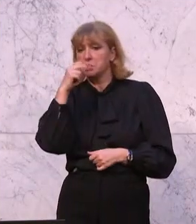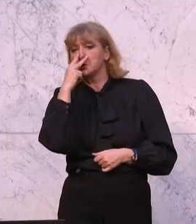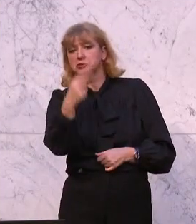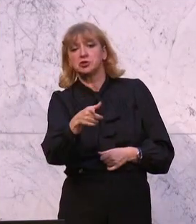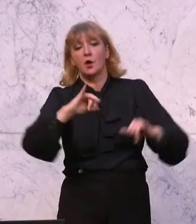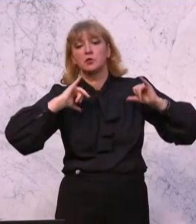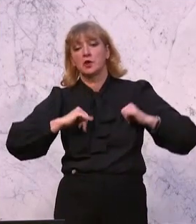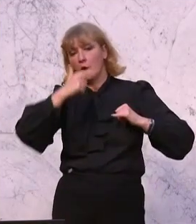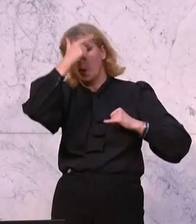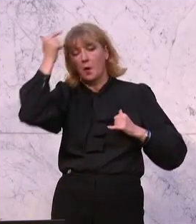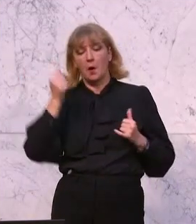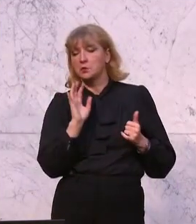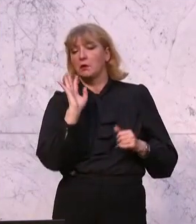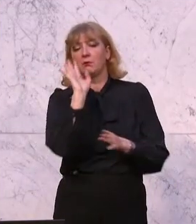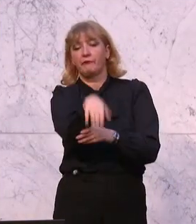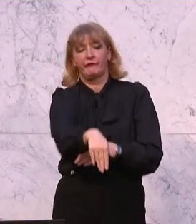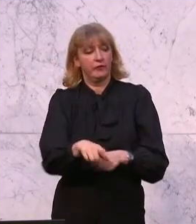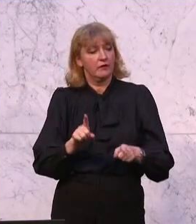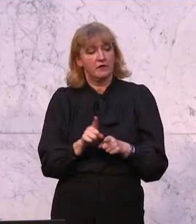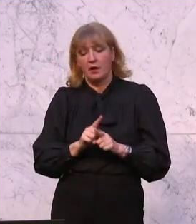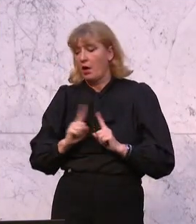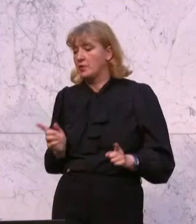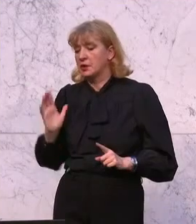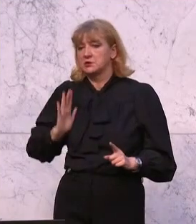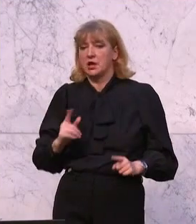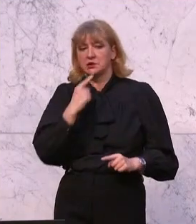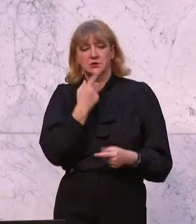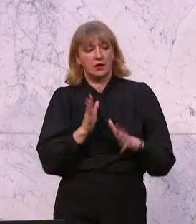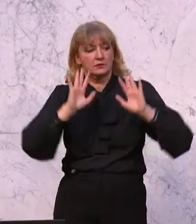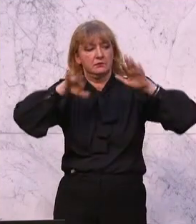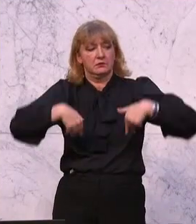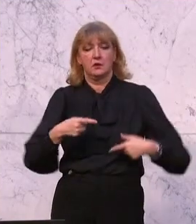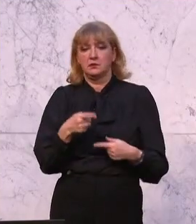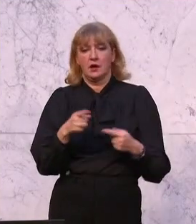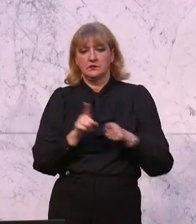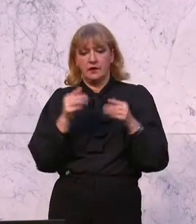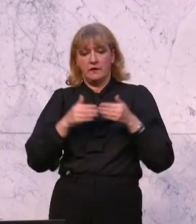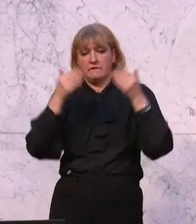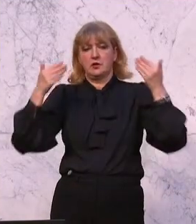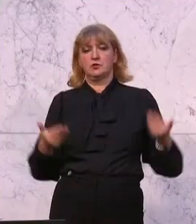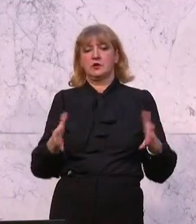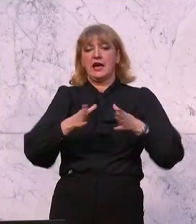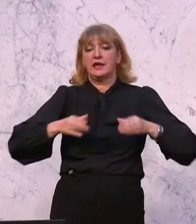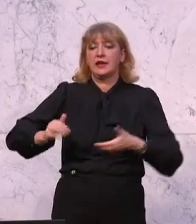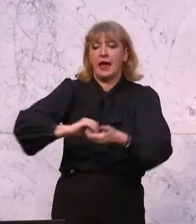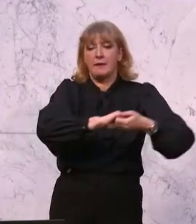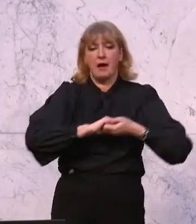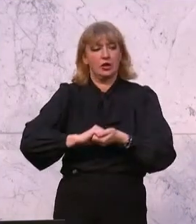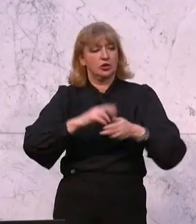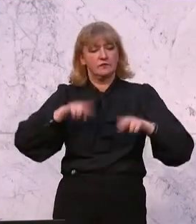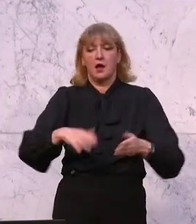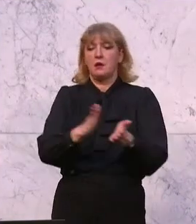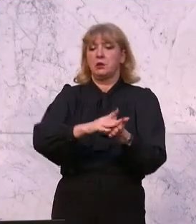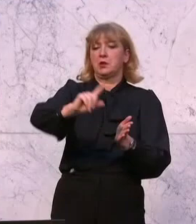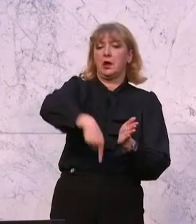die Tiroler Bevölkerung, sondern sie ist auf der anderen Seite und sagt, das widerspricht dem Gemeinschaftsrecht, tut's einmal zahlen, tut's